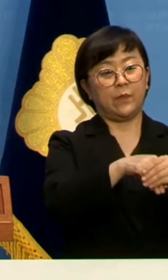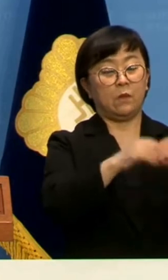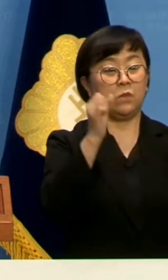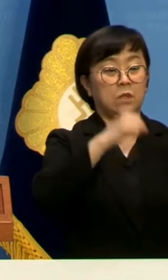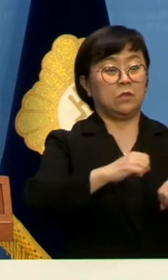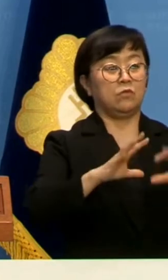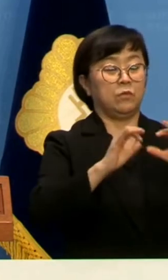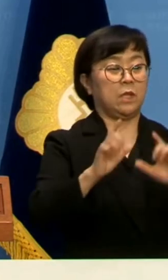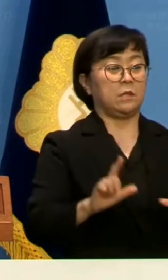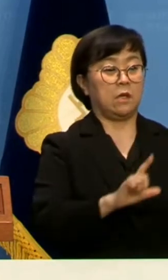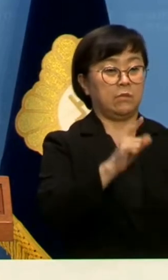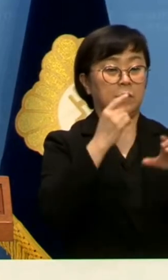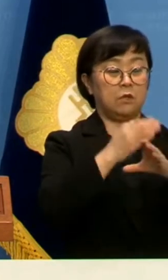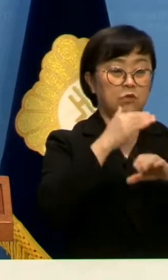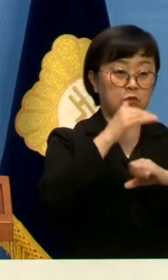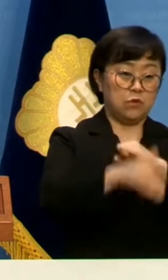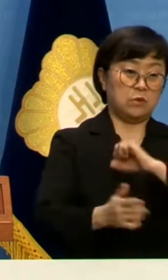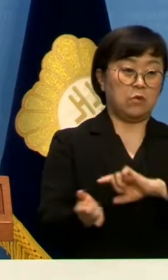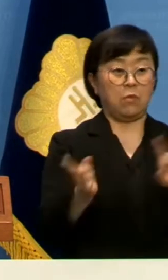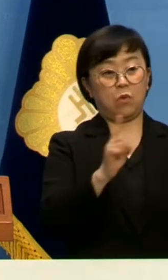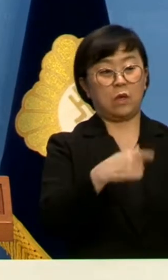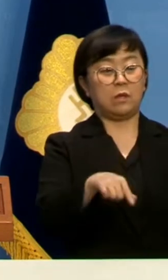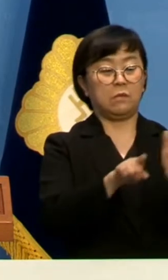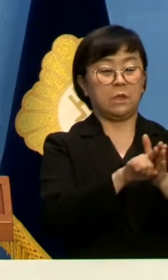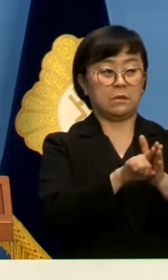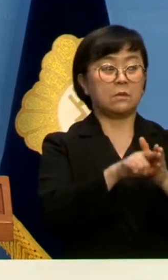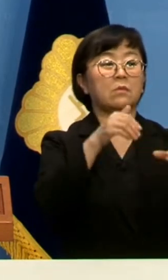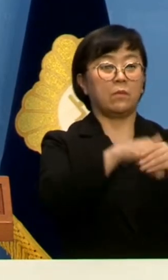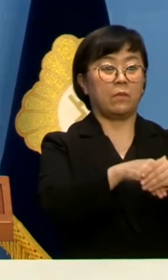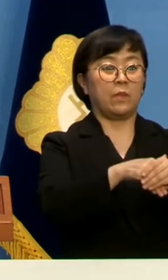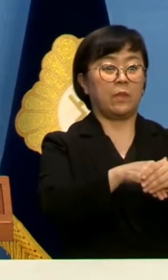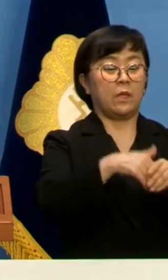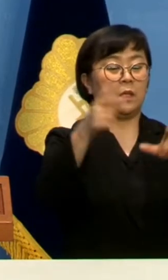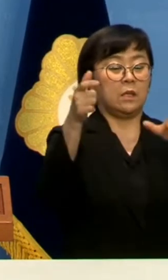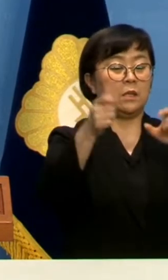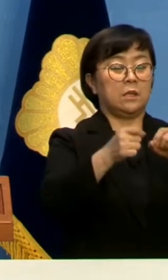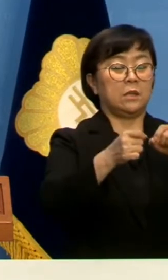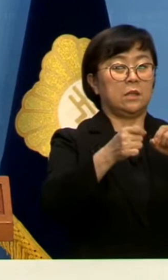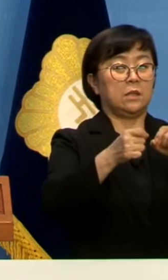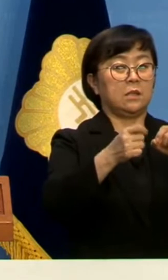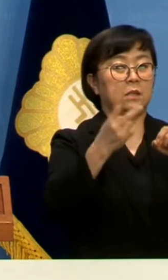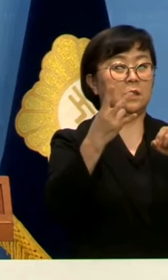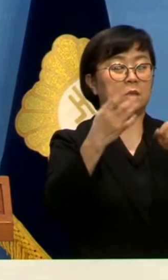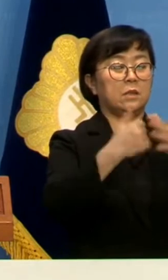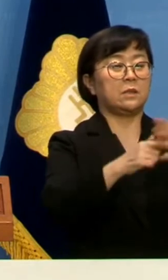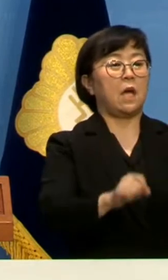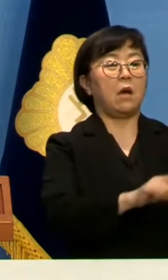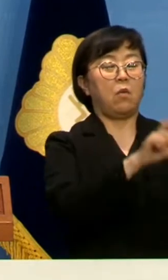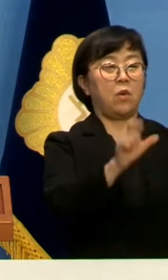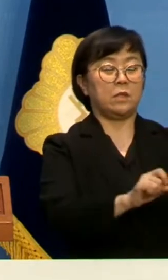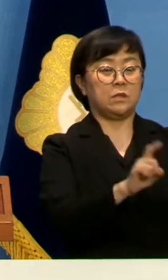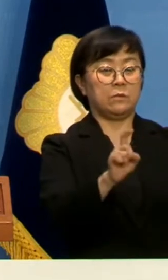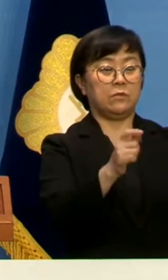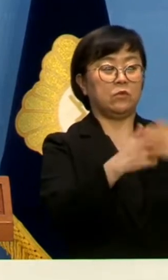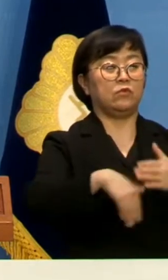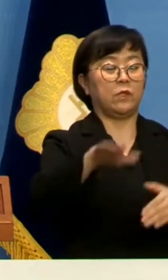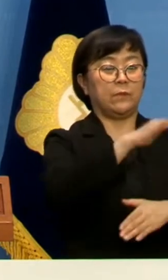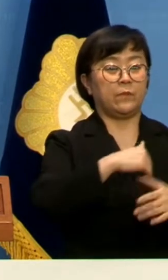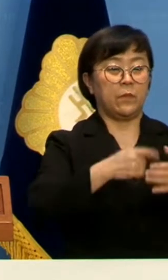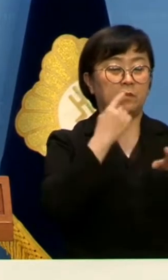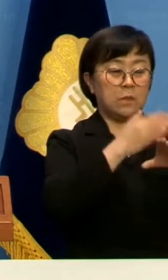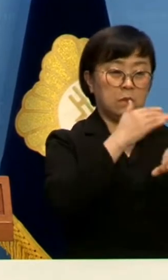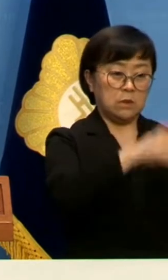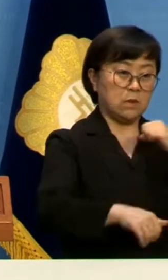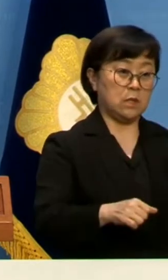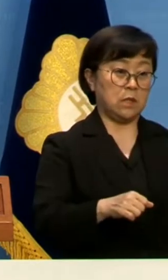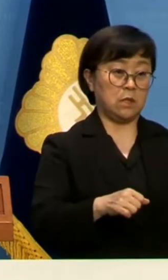무너진 민생과 민주주의를 회복하는 선거입니다. 다가올 2014년 4월 10일 우리는